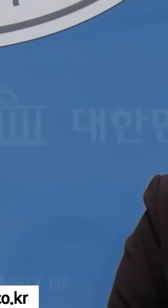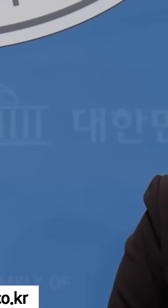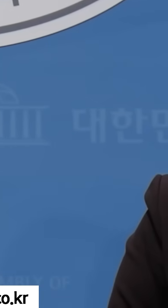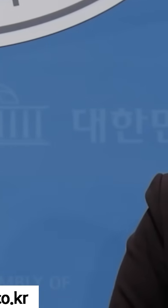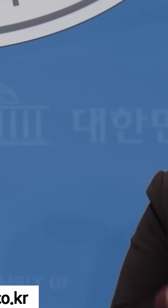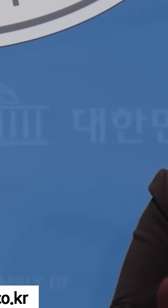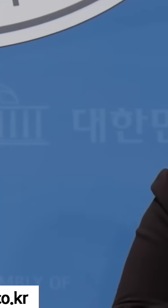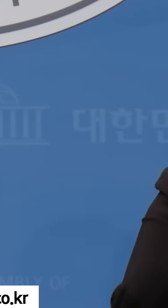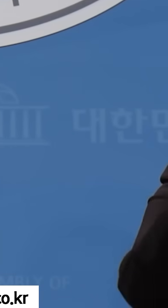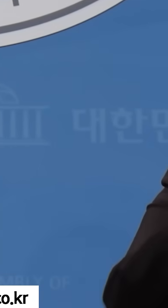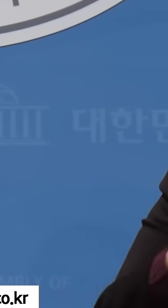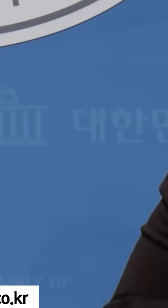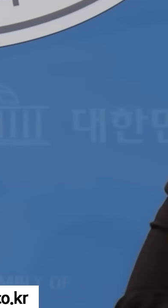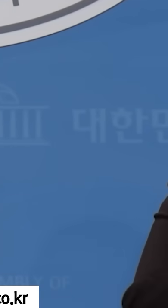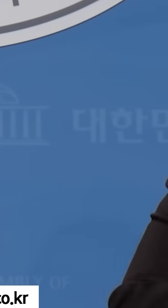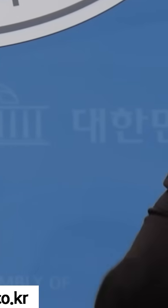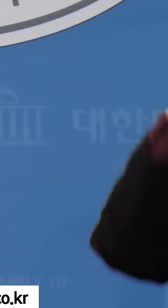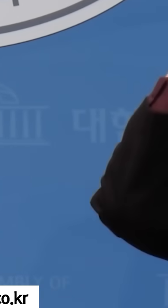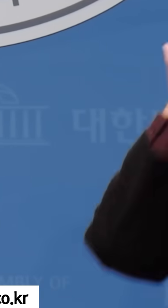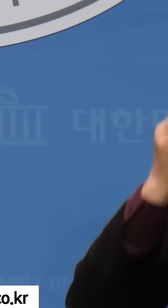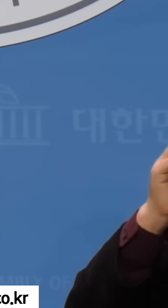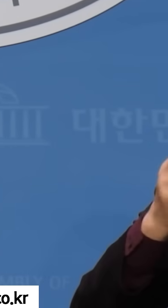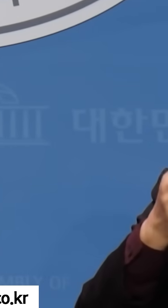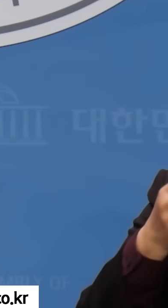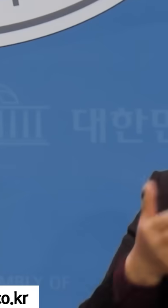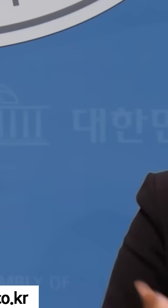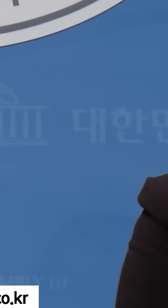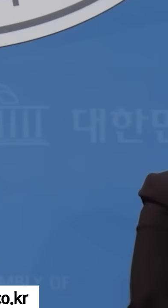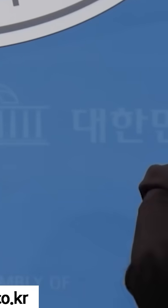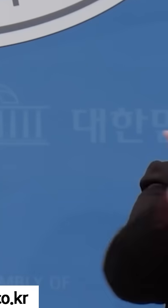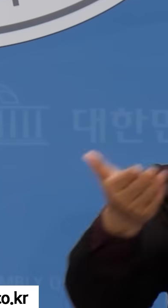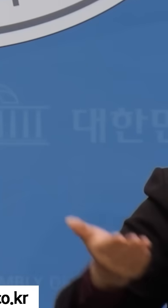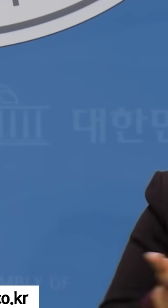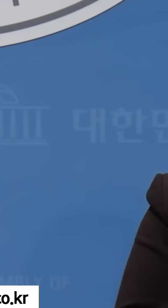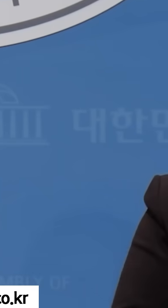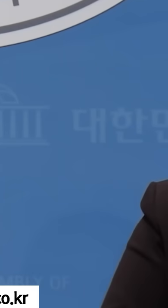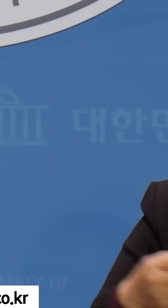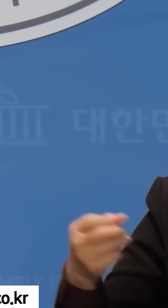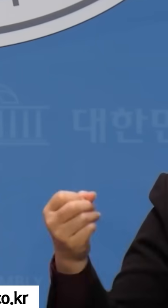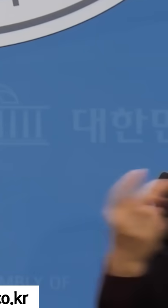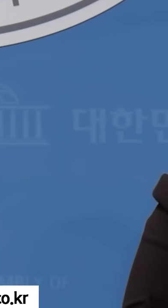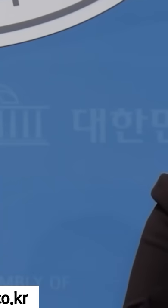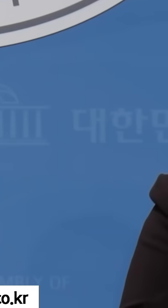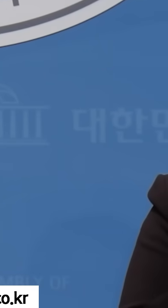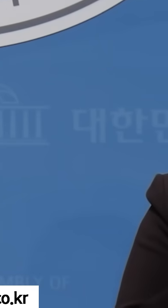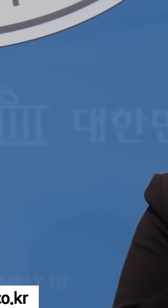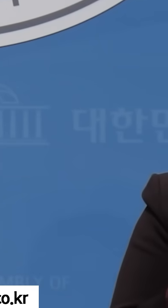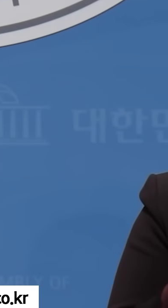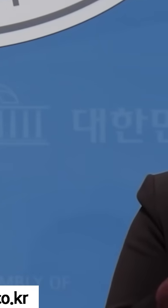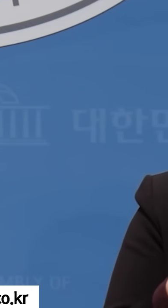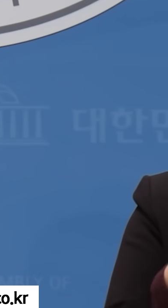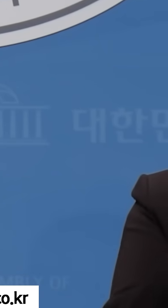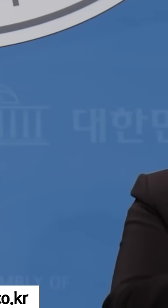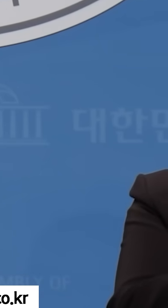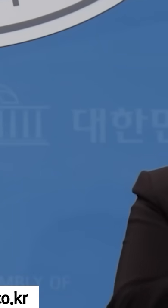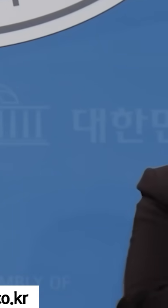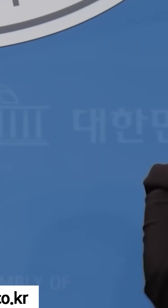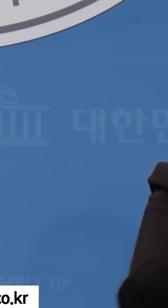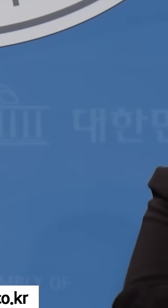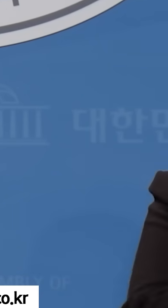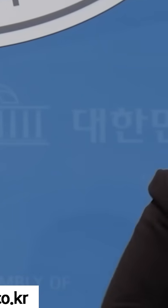존경하고 사랑하는 대한민국 국민 여러분, 그리고 당원 여러분.